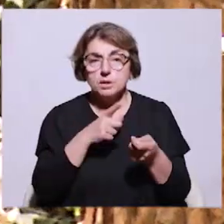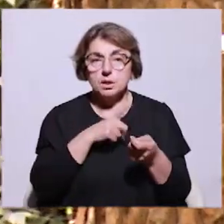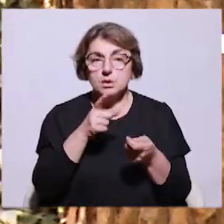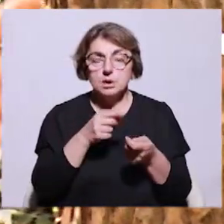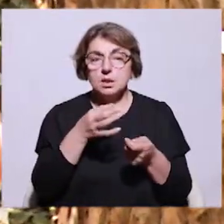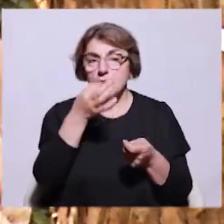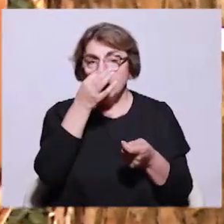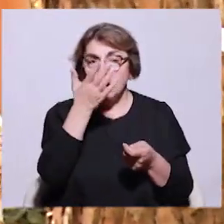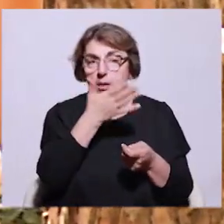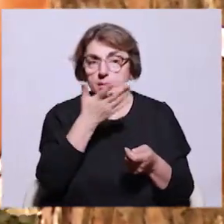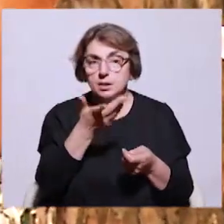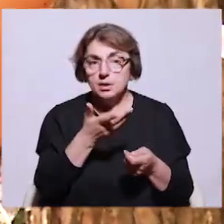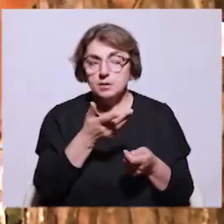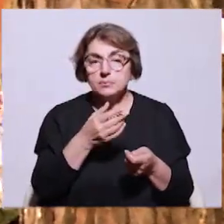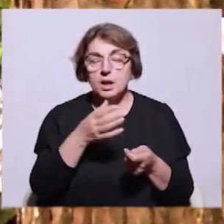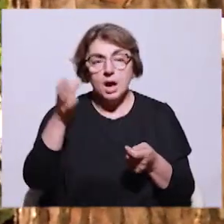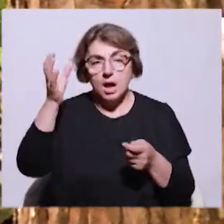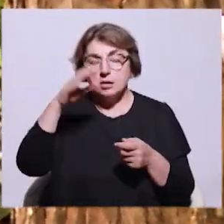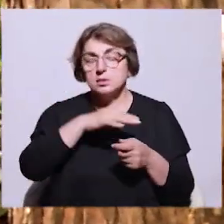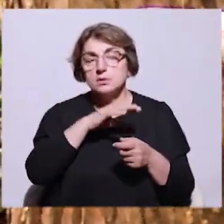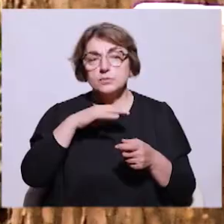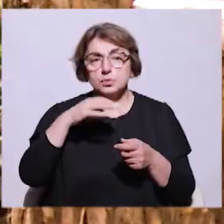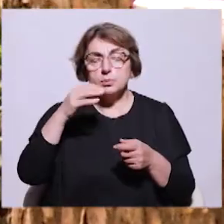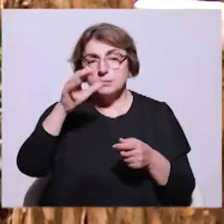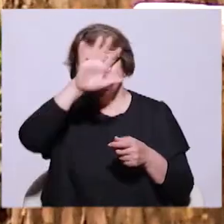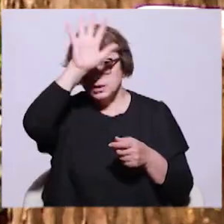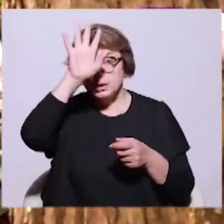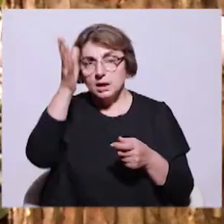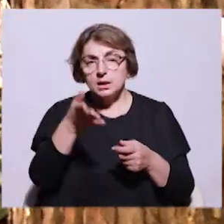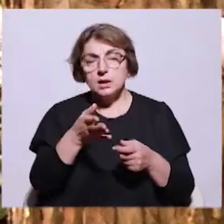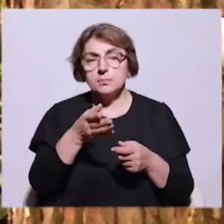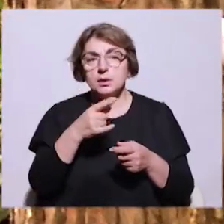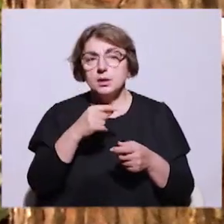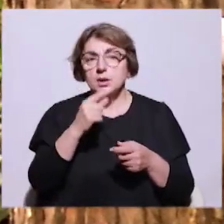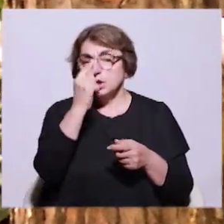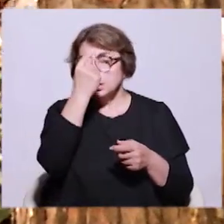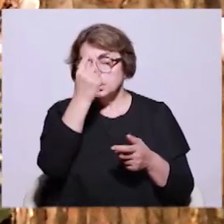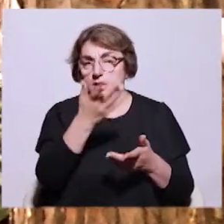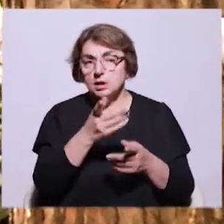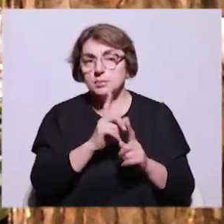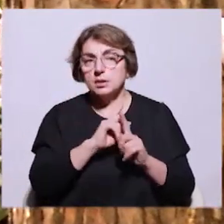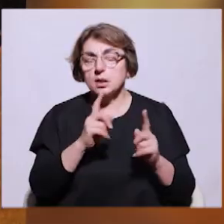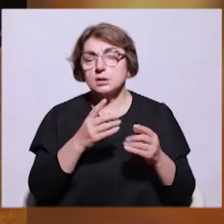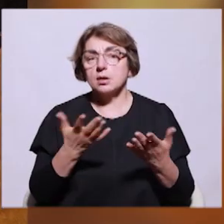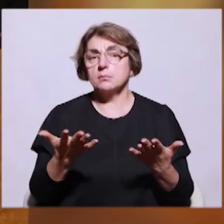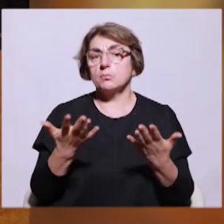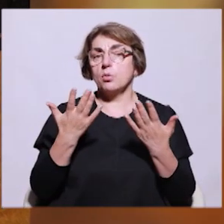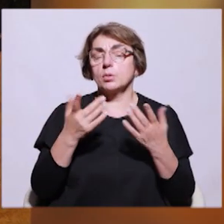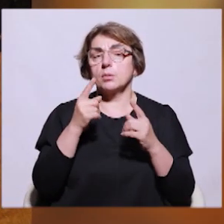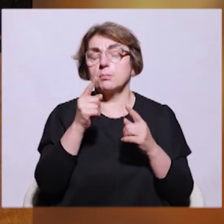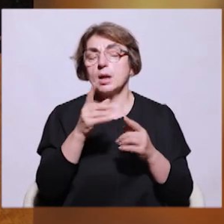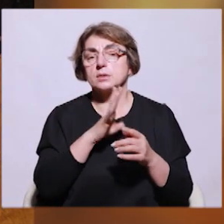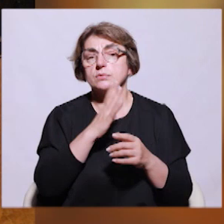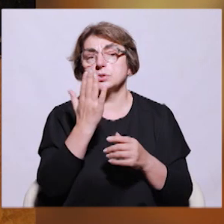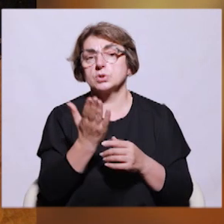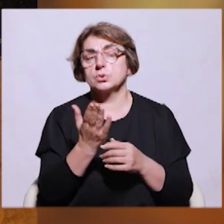იყვნენ აფრიკელები, არაბები, ინდიელები და აი განსაკუთრებულად მომხიბვლელი იყო